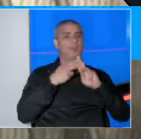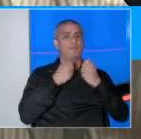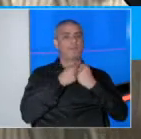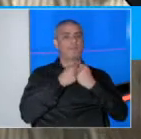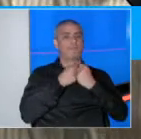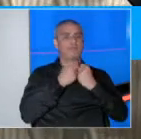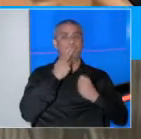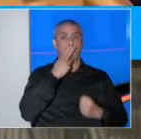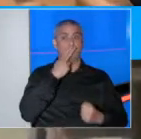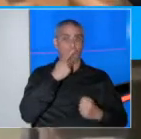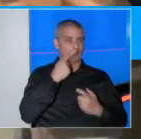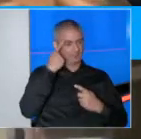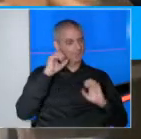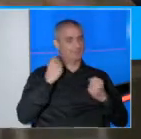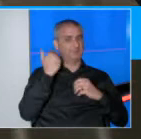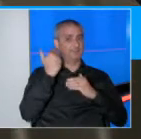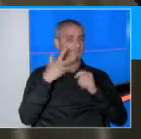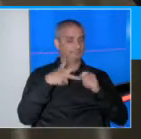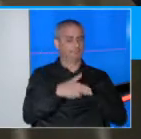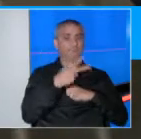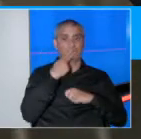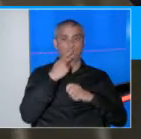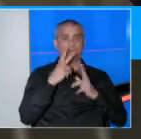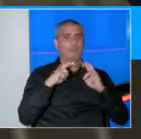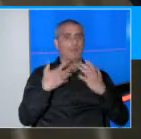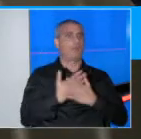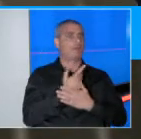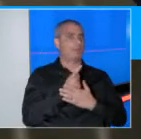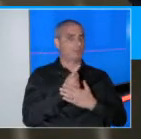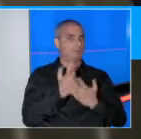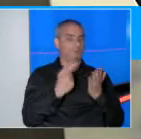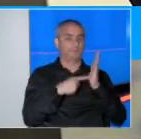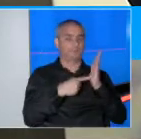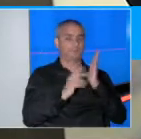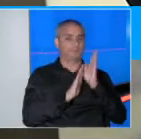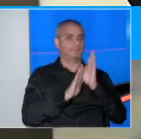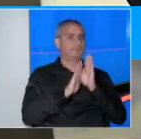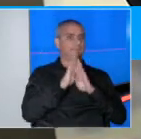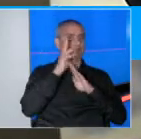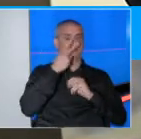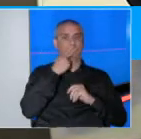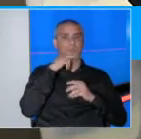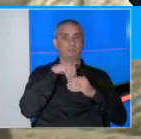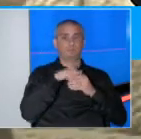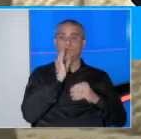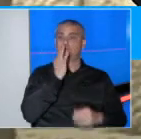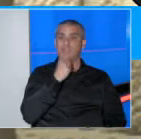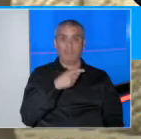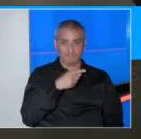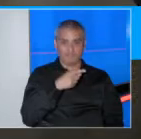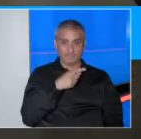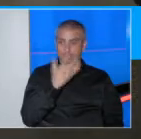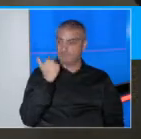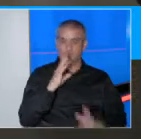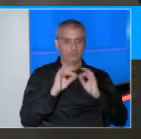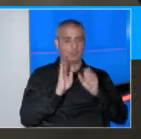למאבק בעישון, המיזם למיגור העישון, הציגו מחקר חדש שמראה עלייה מדהיגה בעישון בקרב בני הנוער